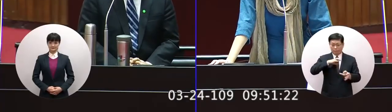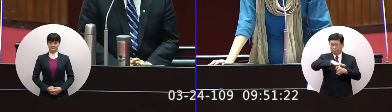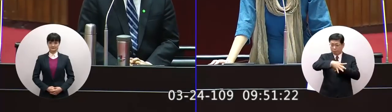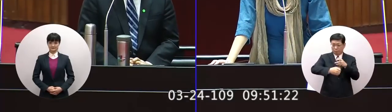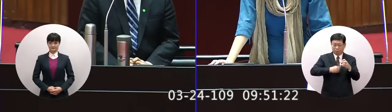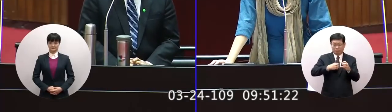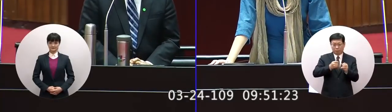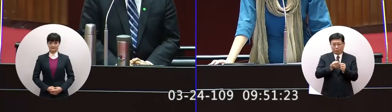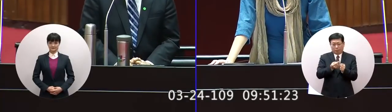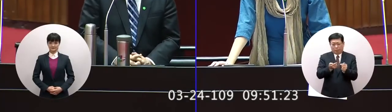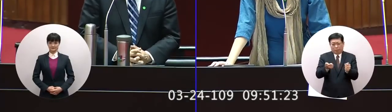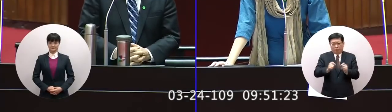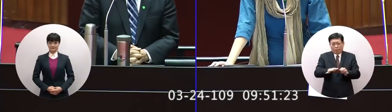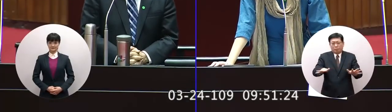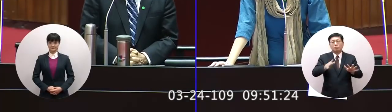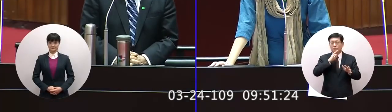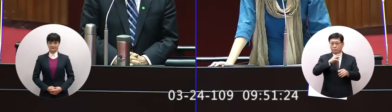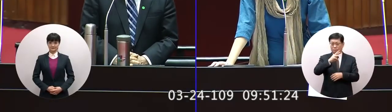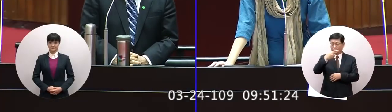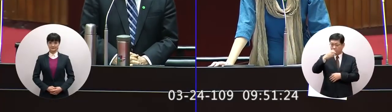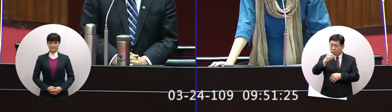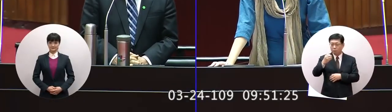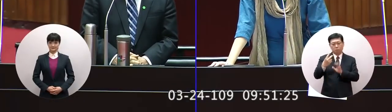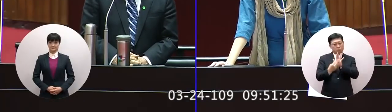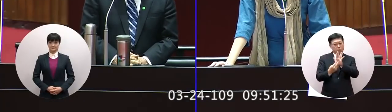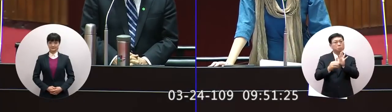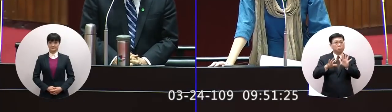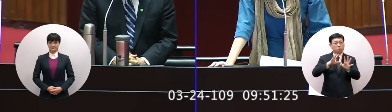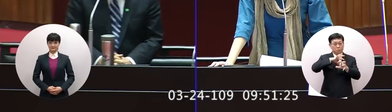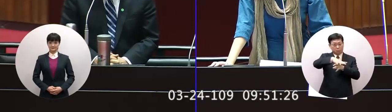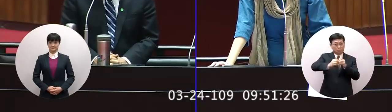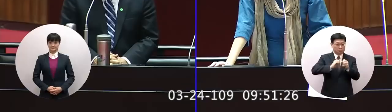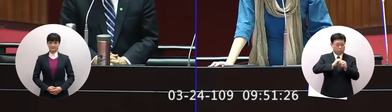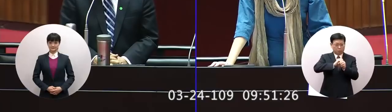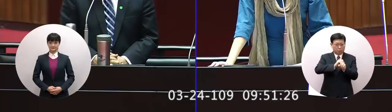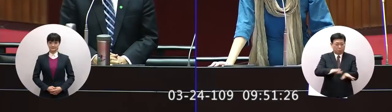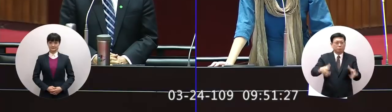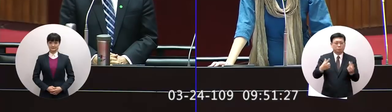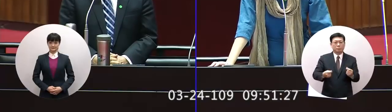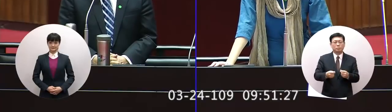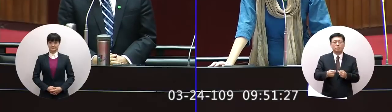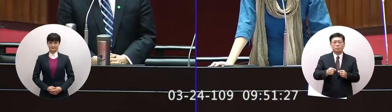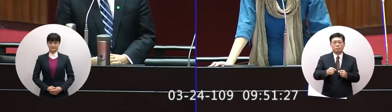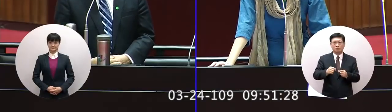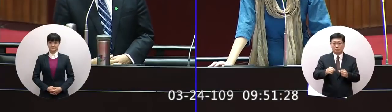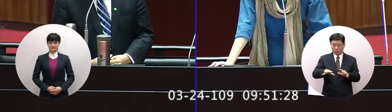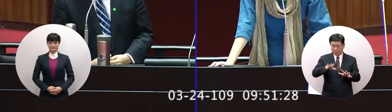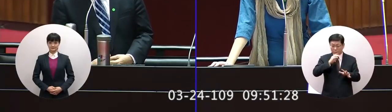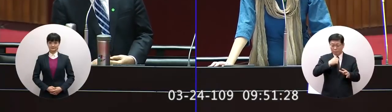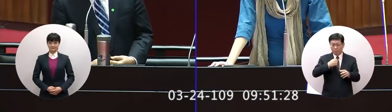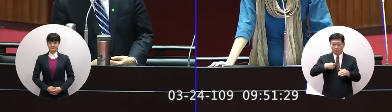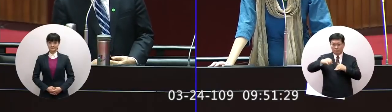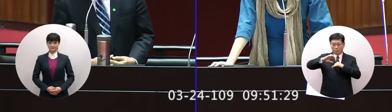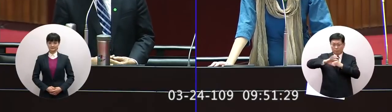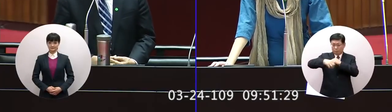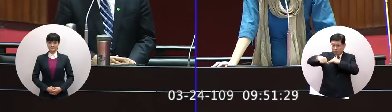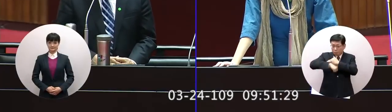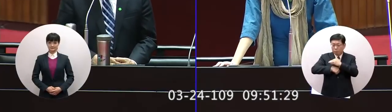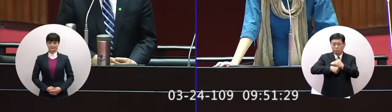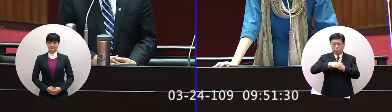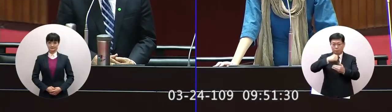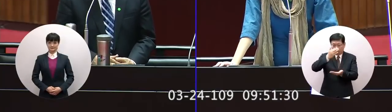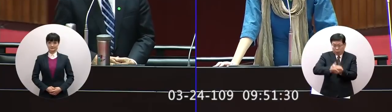全球疫情大爆发 ，WHO 也已经说了，现在已经进入了全球大流行。已经发布边境管制的国